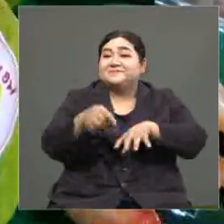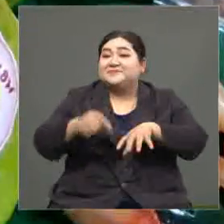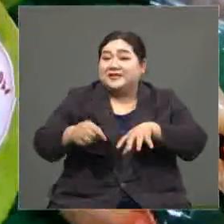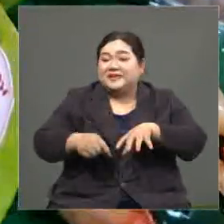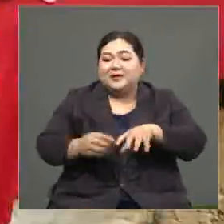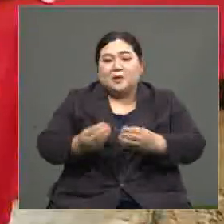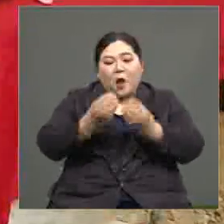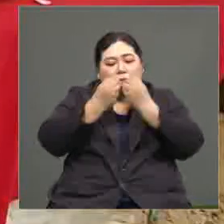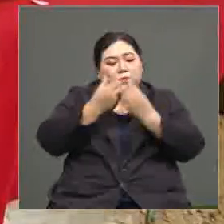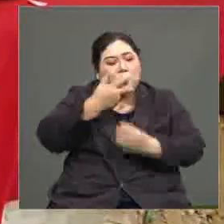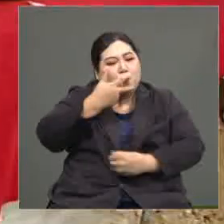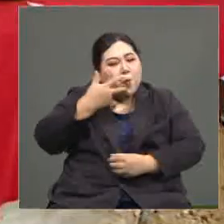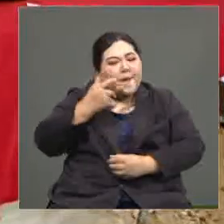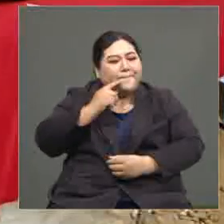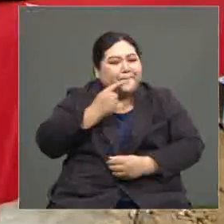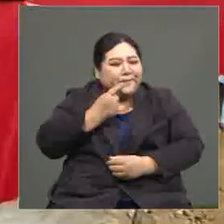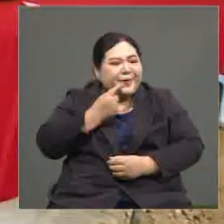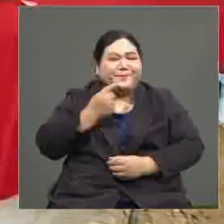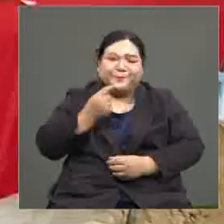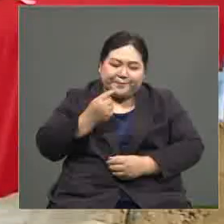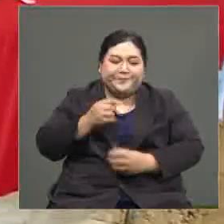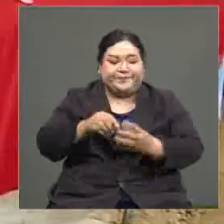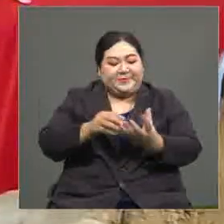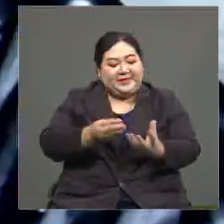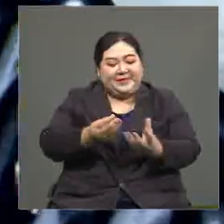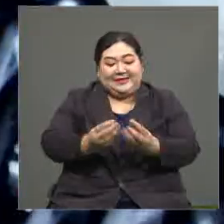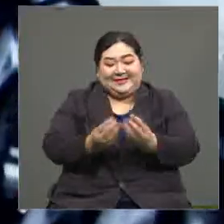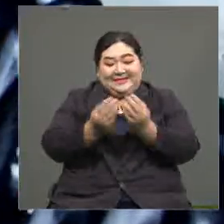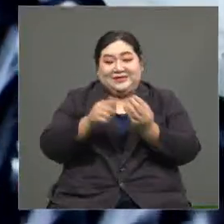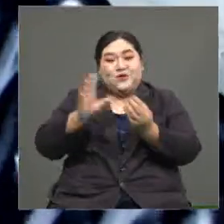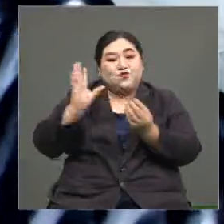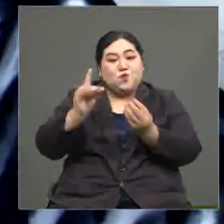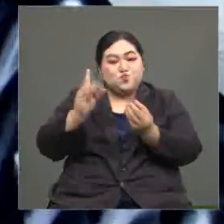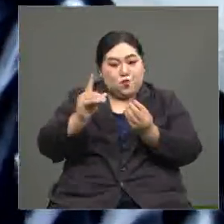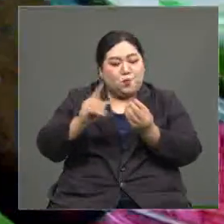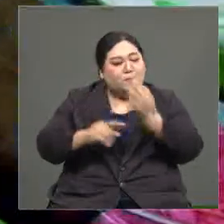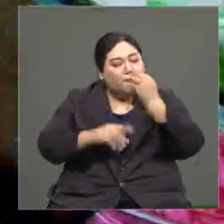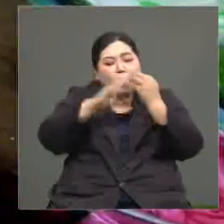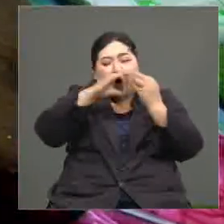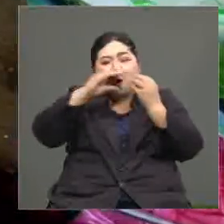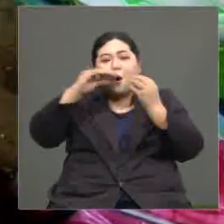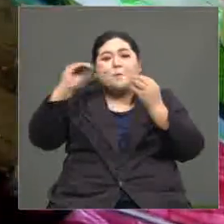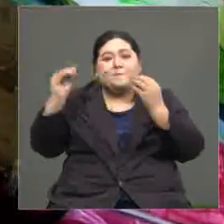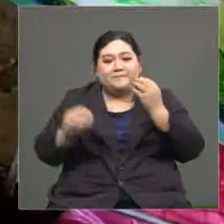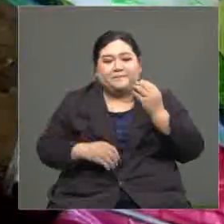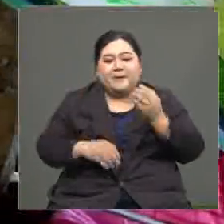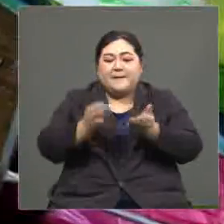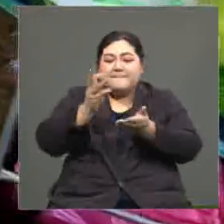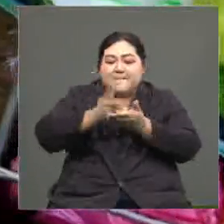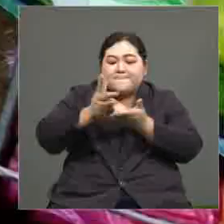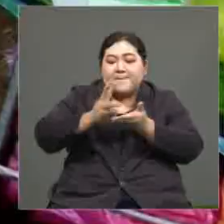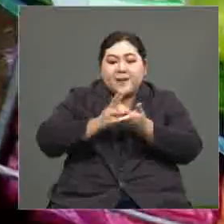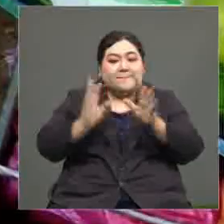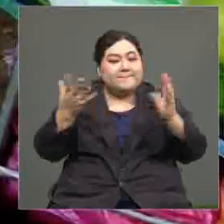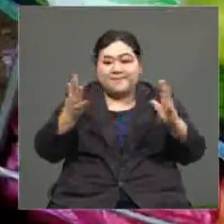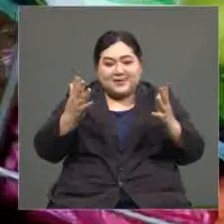รสชาติหวานอมเปรี้ยวเนื้อสีชมพูแบบนี้ค่ะคุณผู้ชมกลิ่นของเขาเมันจะหอมมากเลยนะคะไร้เมล็ดและทางกรม